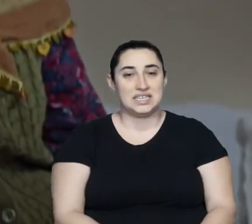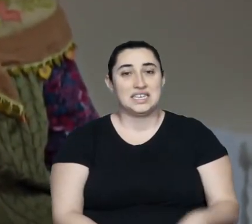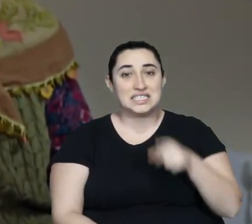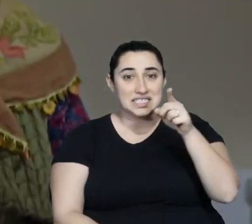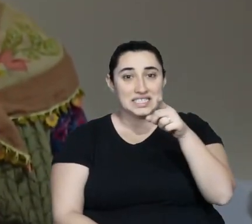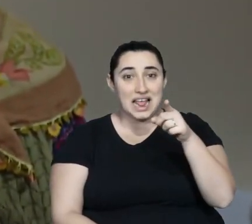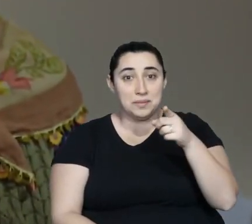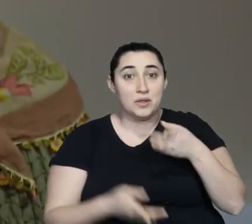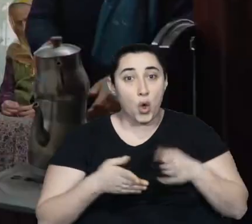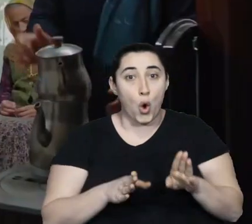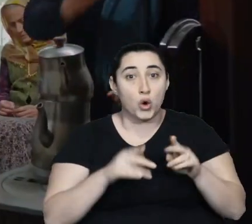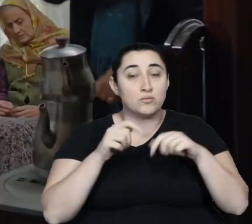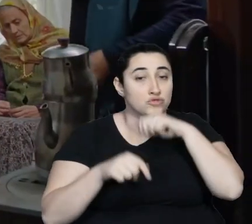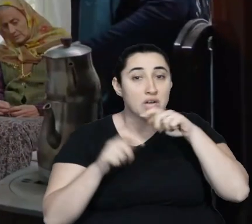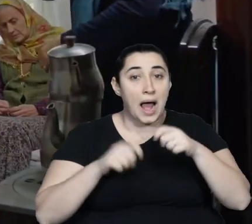mi doğdu Alev?